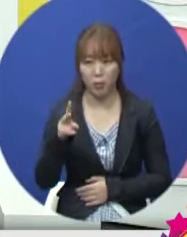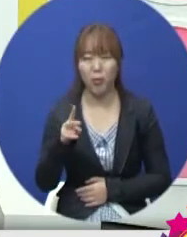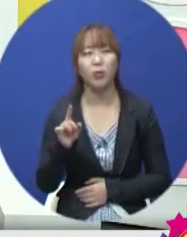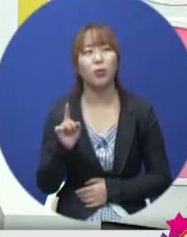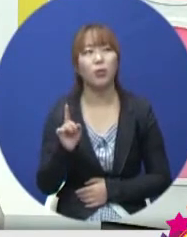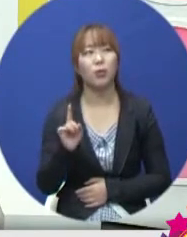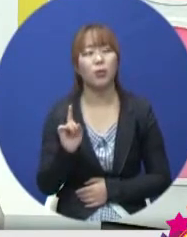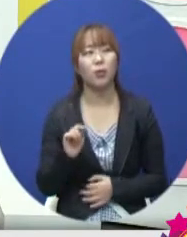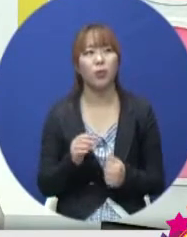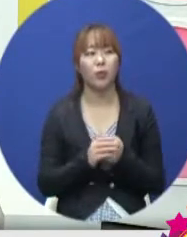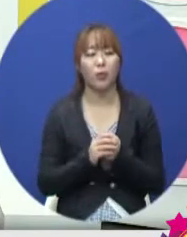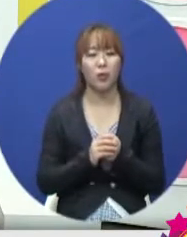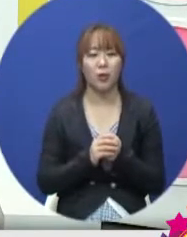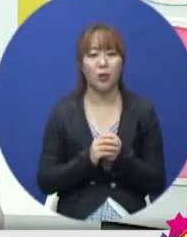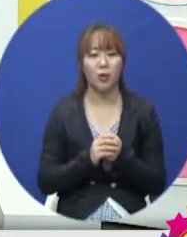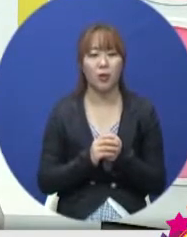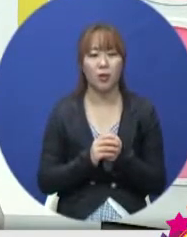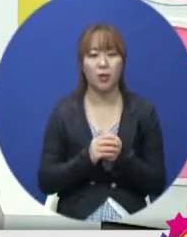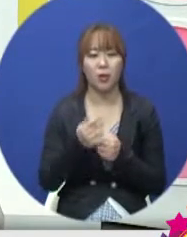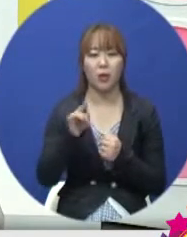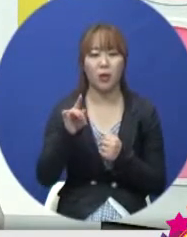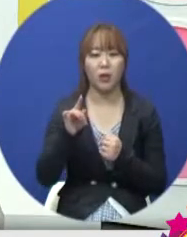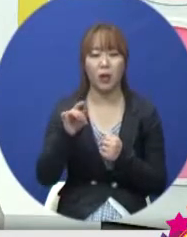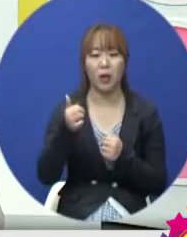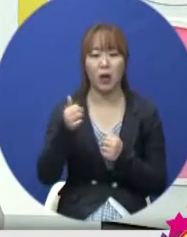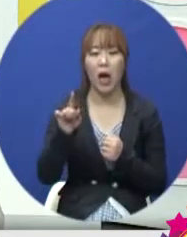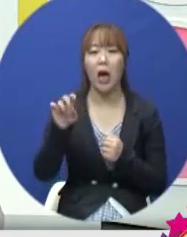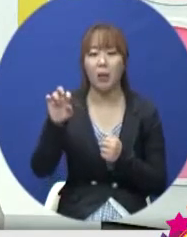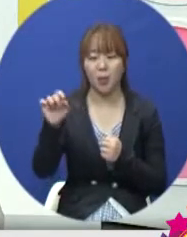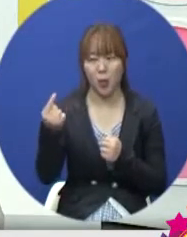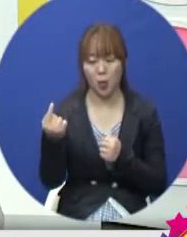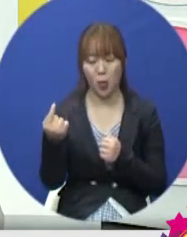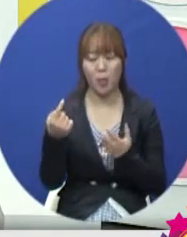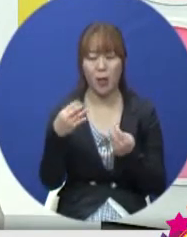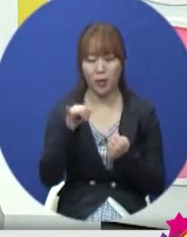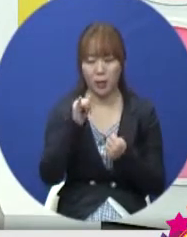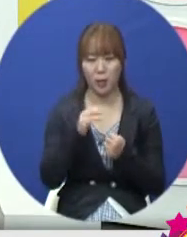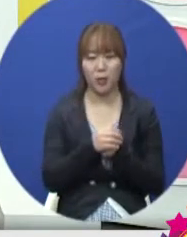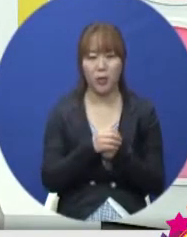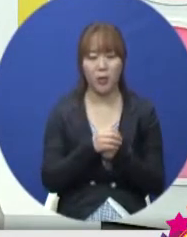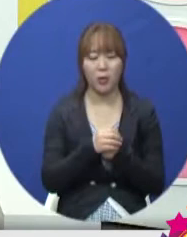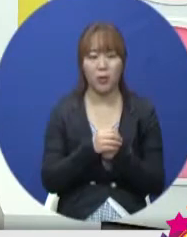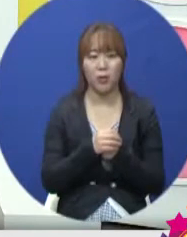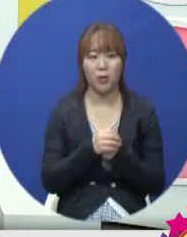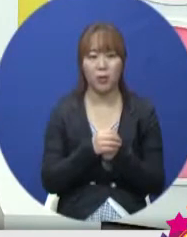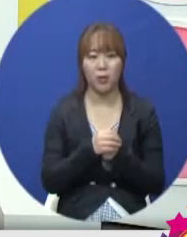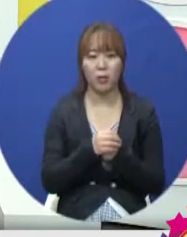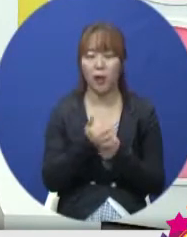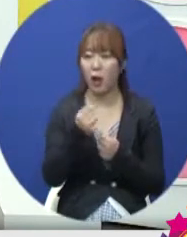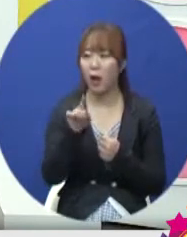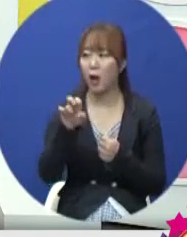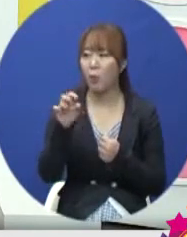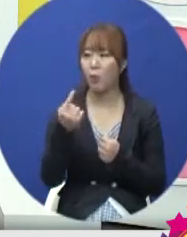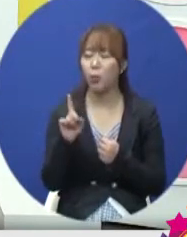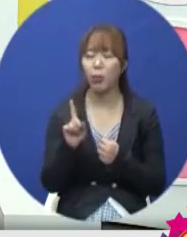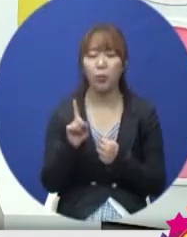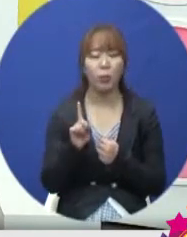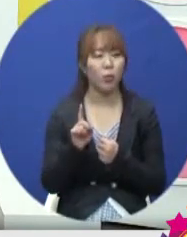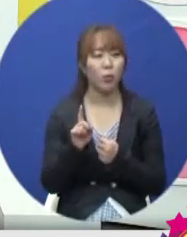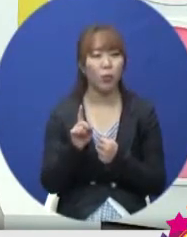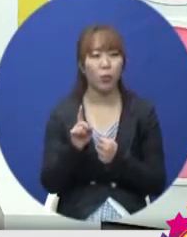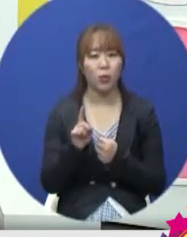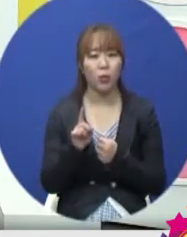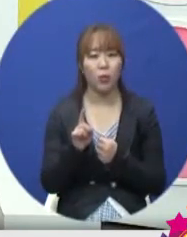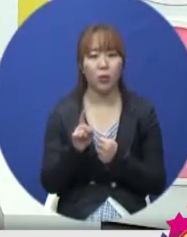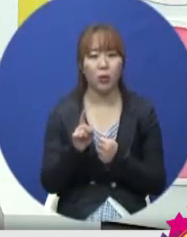또 하모 많이 나오고요. 여름에 하모. 예, 여름에는 네. 하모 나오고요. 네. 하모가 뭐죠? 아,